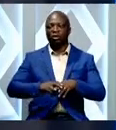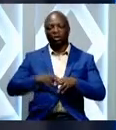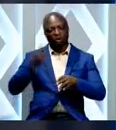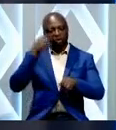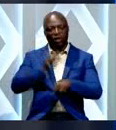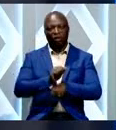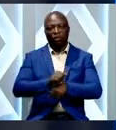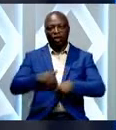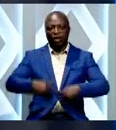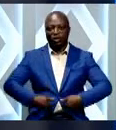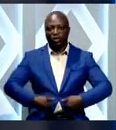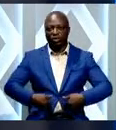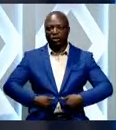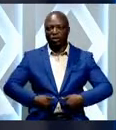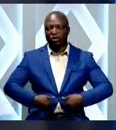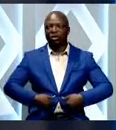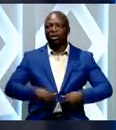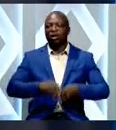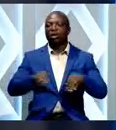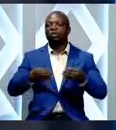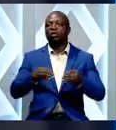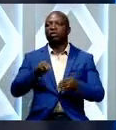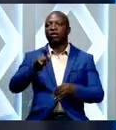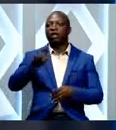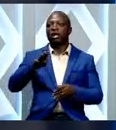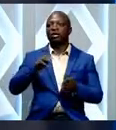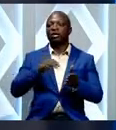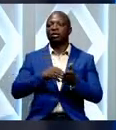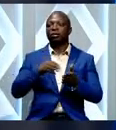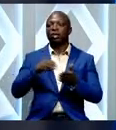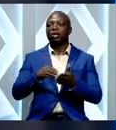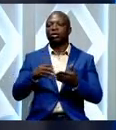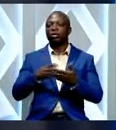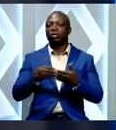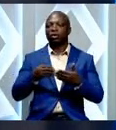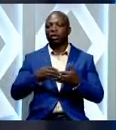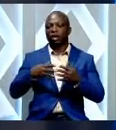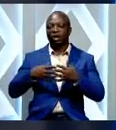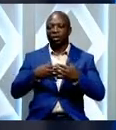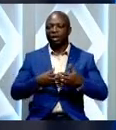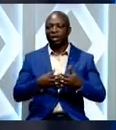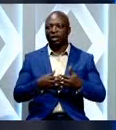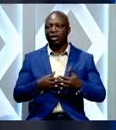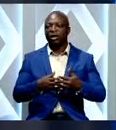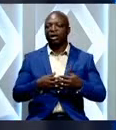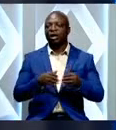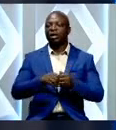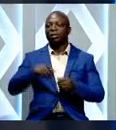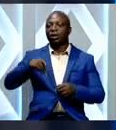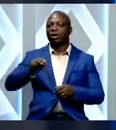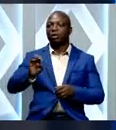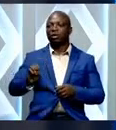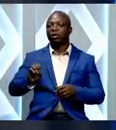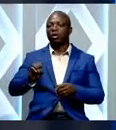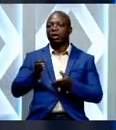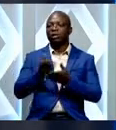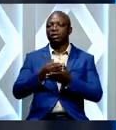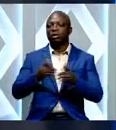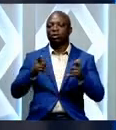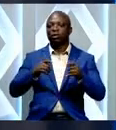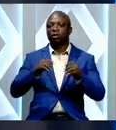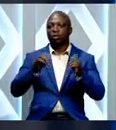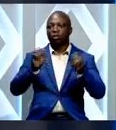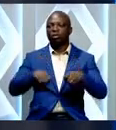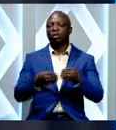des jeunes en allouant 24 millions de dollars américains à des PME à fort potentiel de croissance